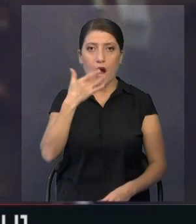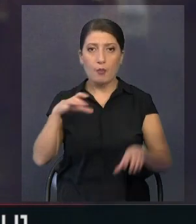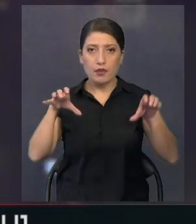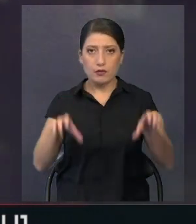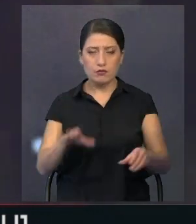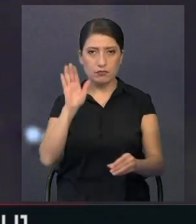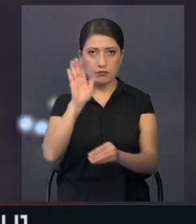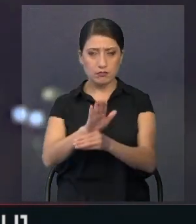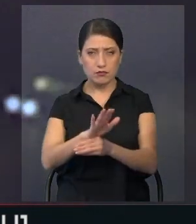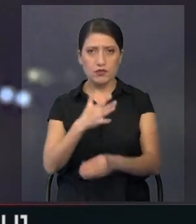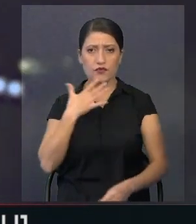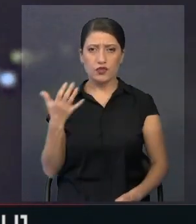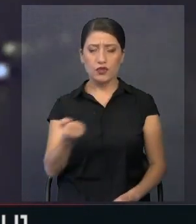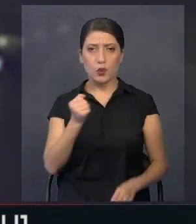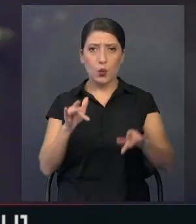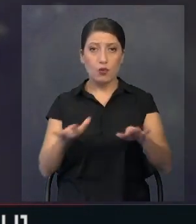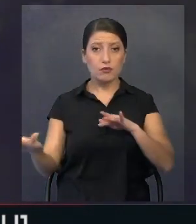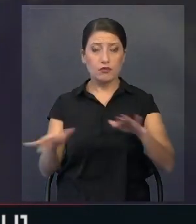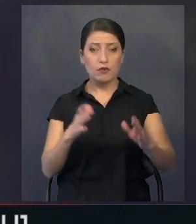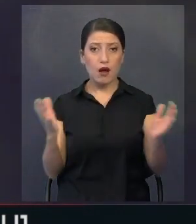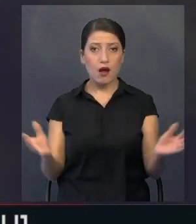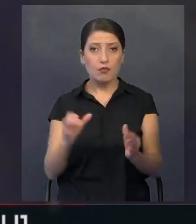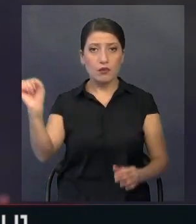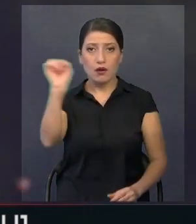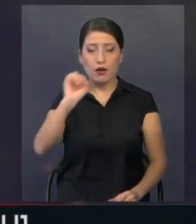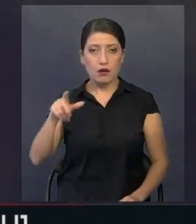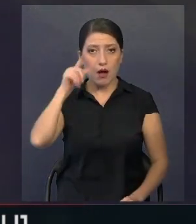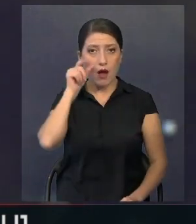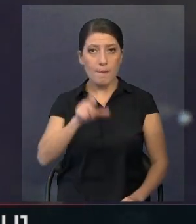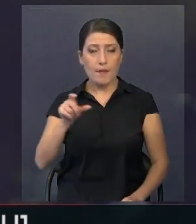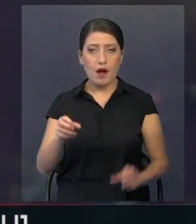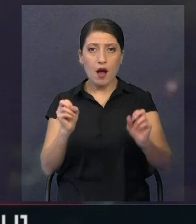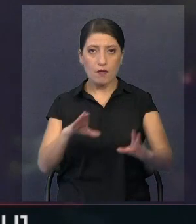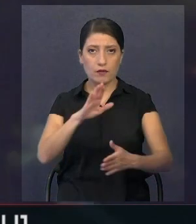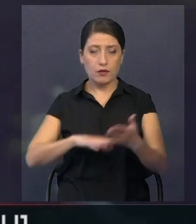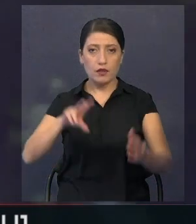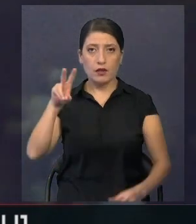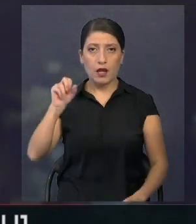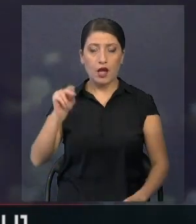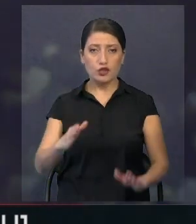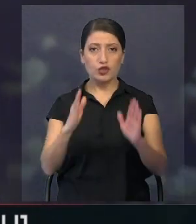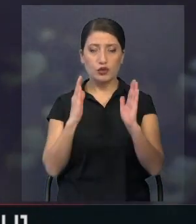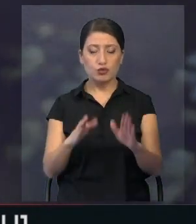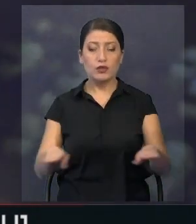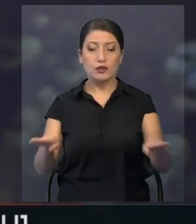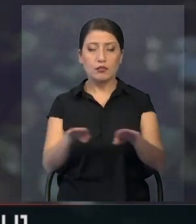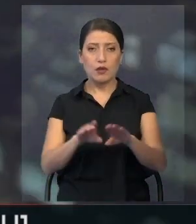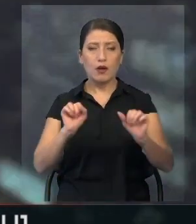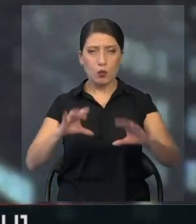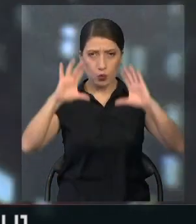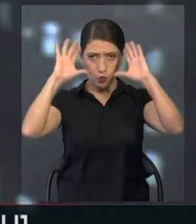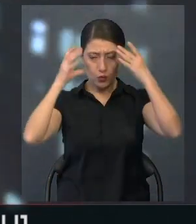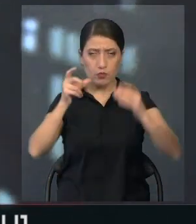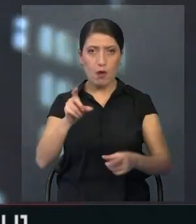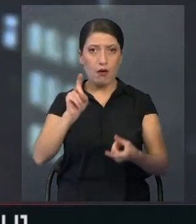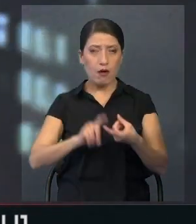Բայդենին, ոչանելով վճռական քայլեր ձեռնարկել ապահովելու Արցախի հայ բնակչության անվտանգությունը։ Լաչինի միջանցքի փակումը կարող է լրջագույն